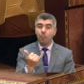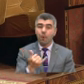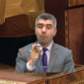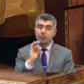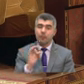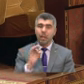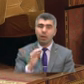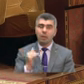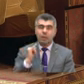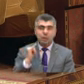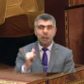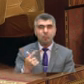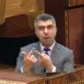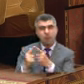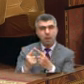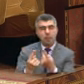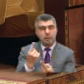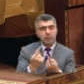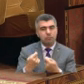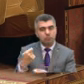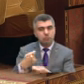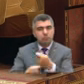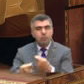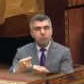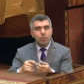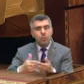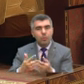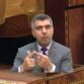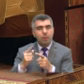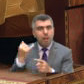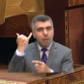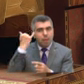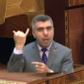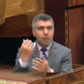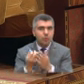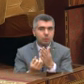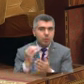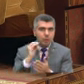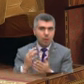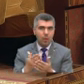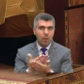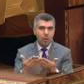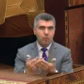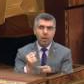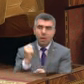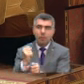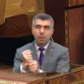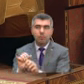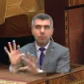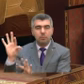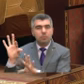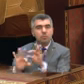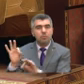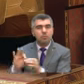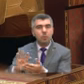التي تقتضيها متطلبات الأنشطة الاقتصادية القائمة على الابتكار وخلق فرص الشغل، يصبح معها مساهما رائدا